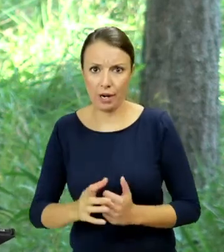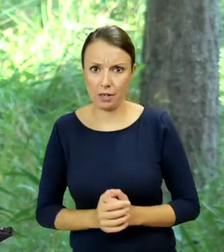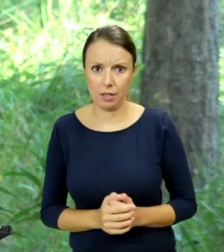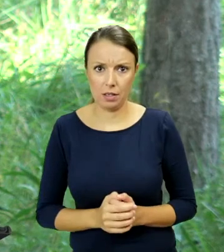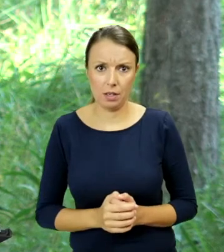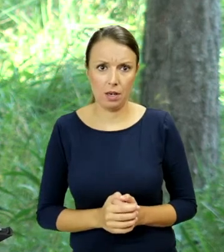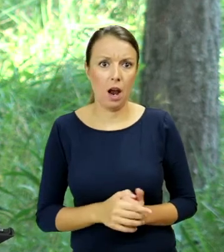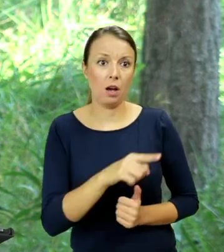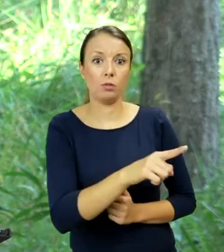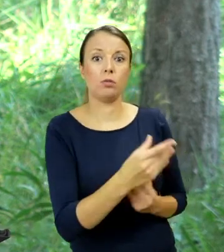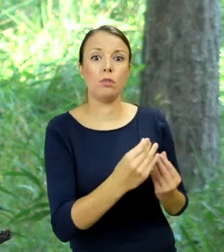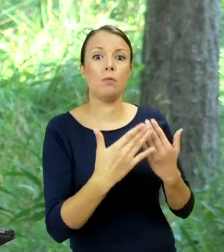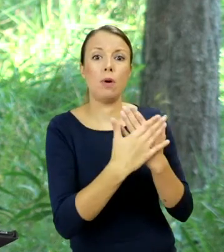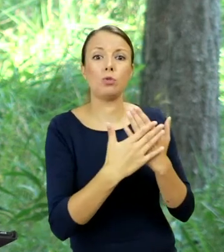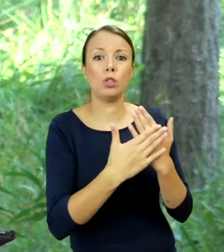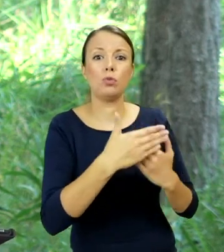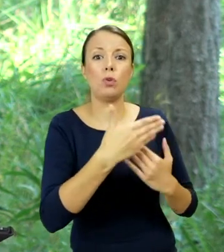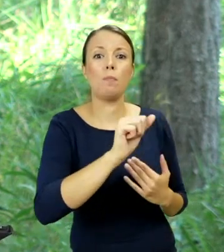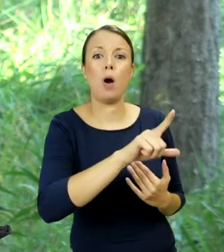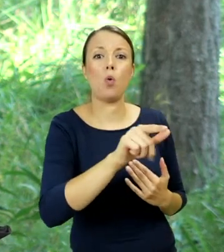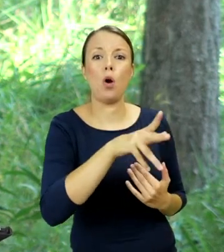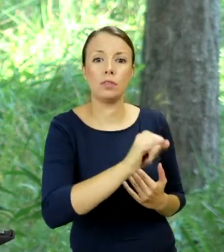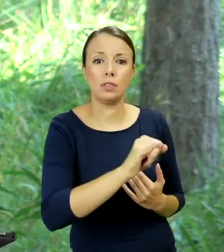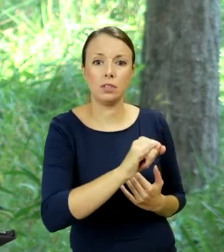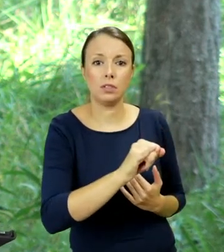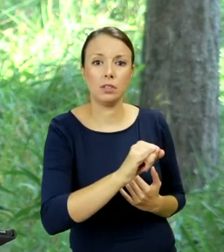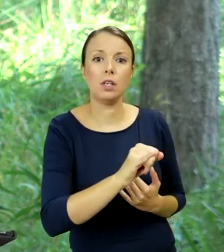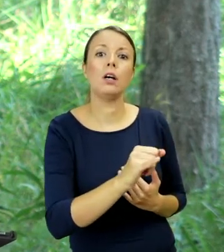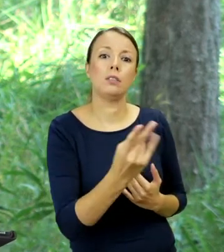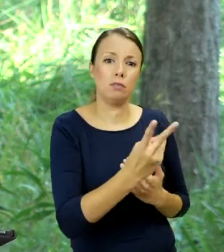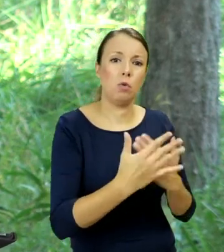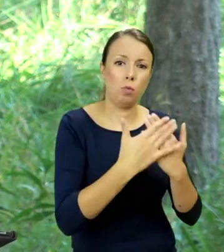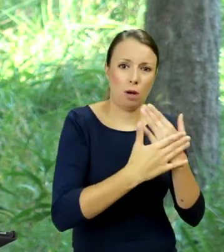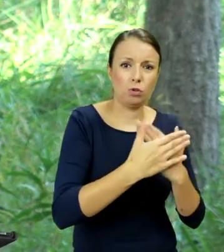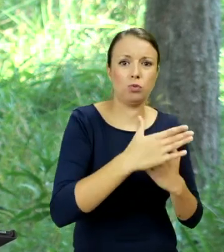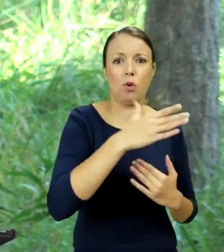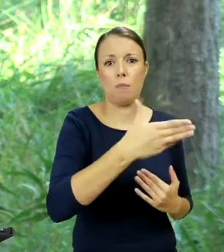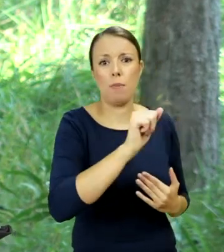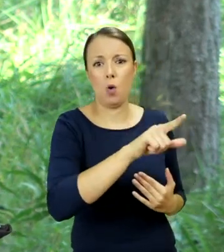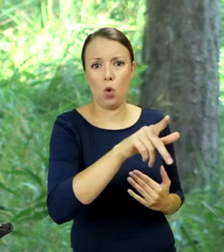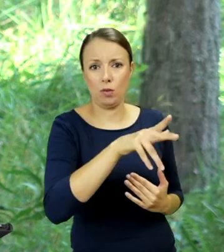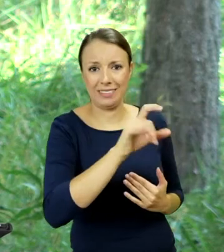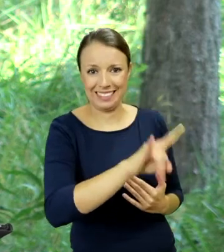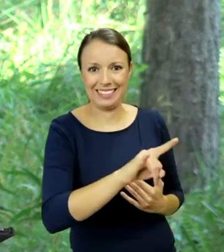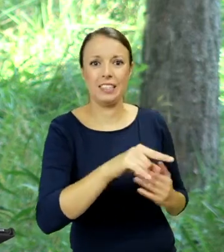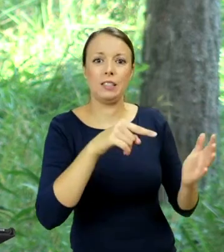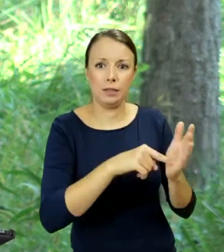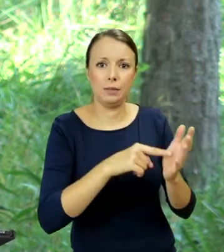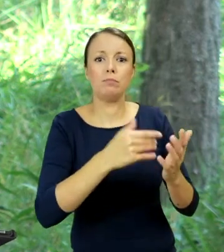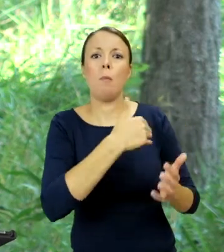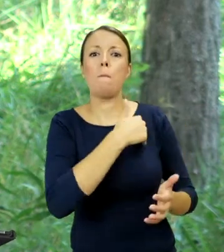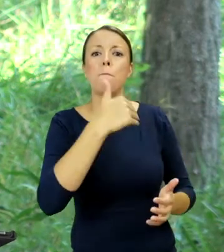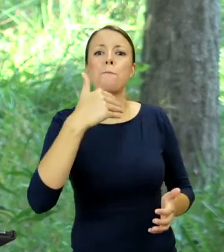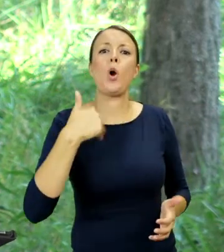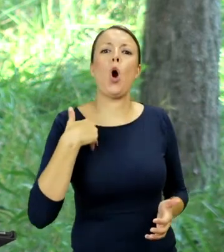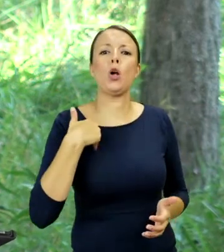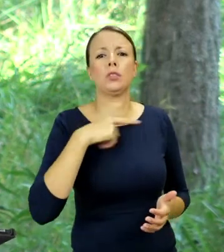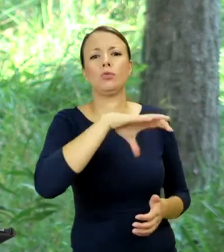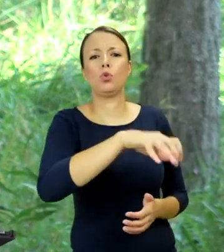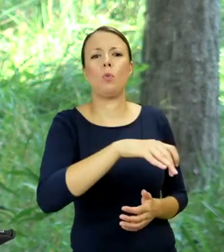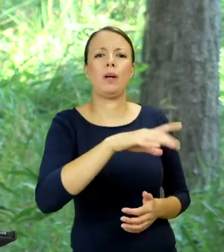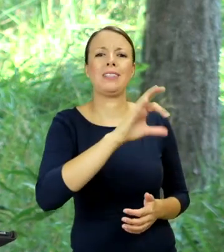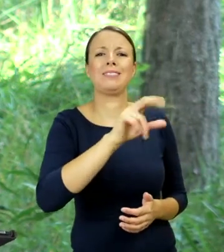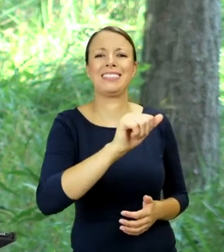Małkowskich, Andrzej Małkowski i Olga Drachonowska-Małkowska, czyli założyciele polskiej wersji skautingu nazwanej po